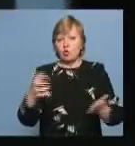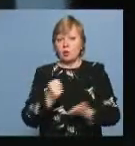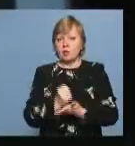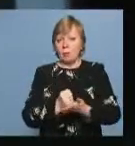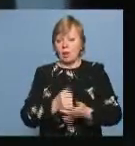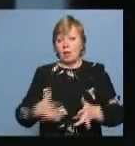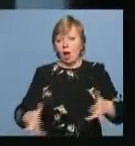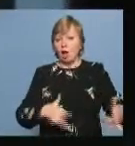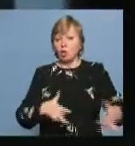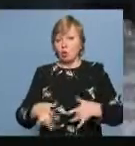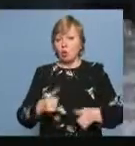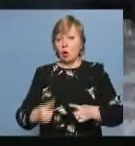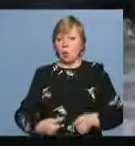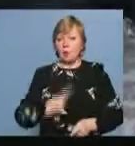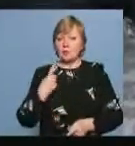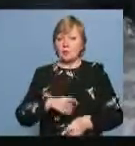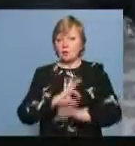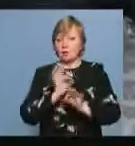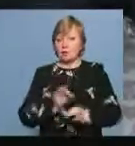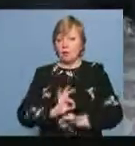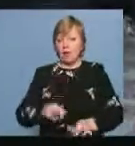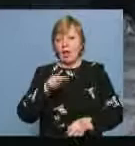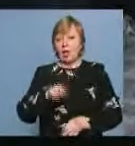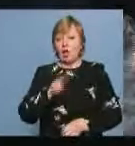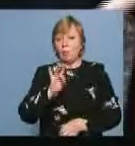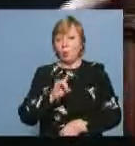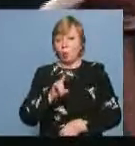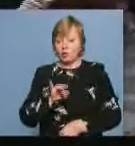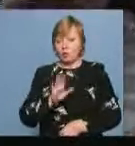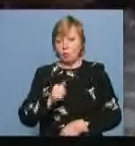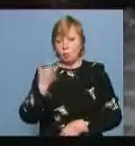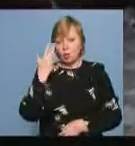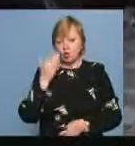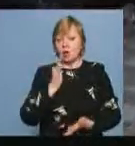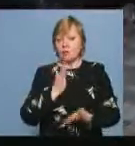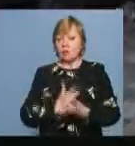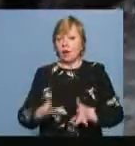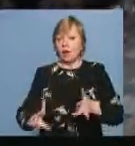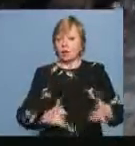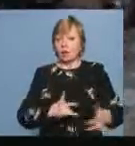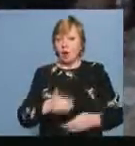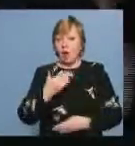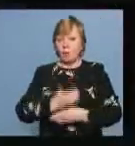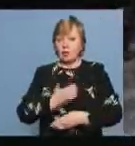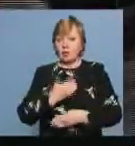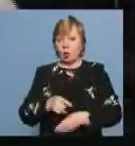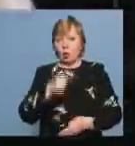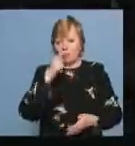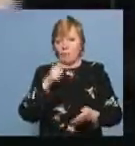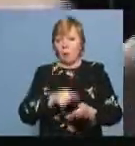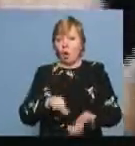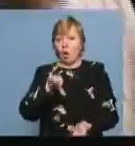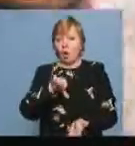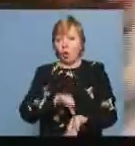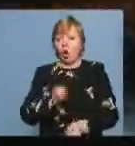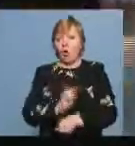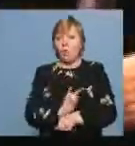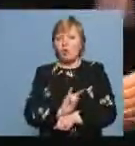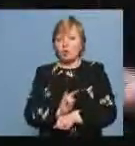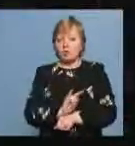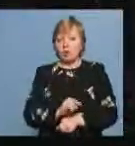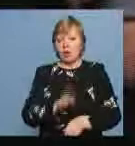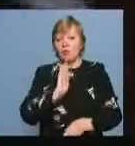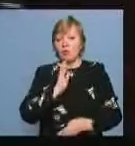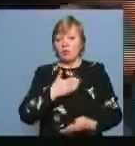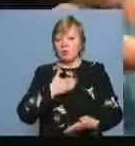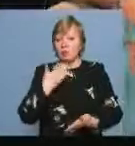мастерства. Лиля Прозорова, например, всегда мечтала стать актрисой. В постановке ей досталась роль мыши. Играет ее девушка с полной